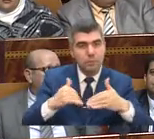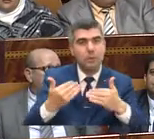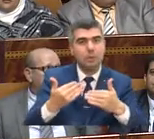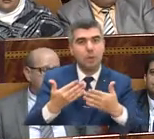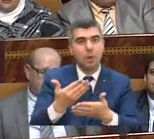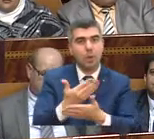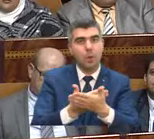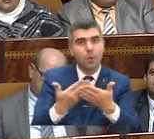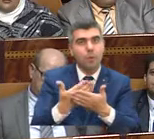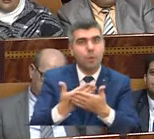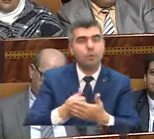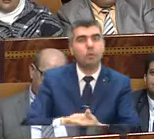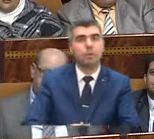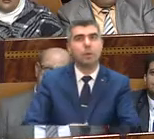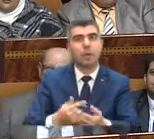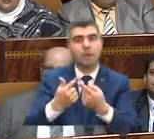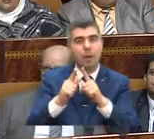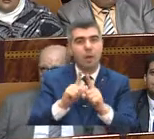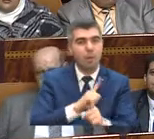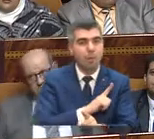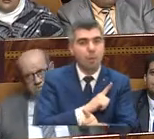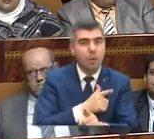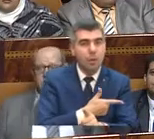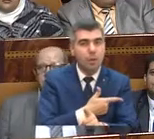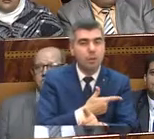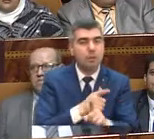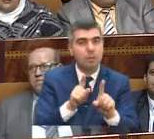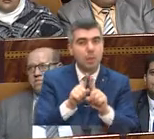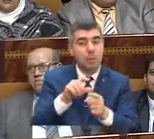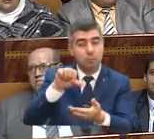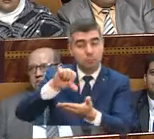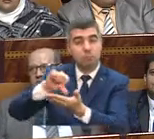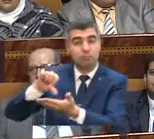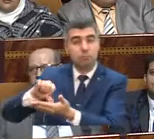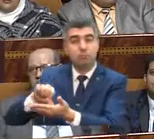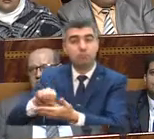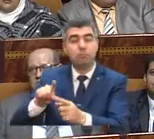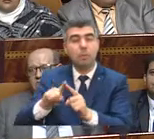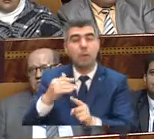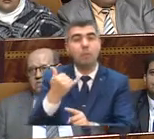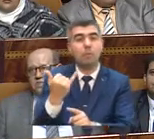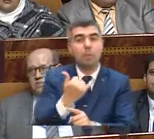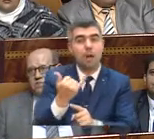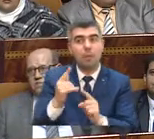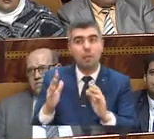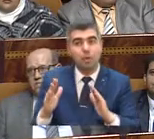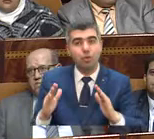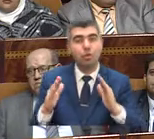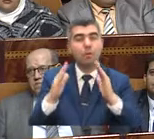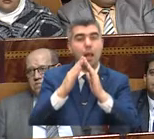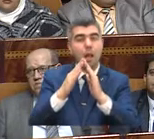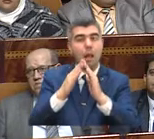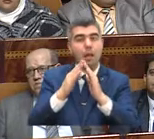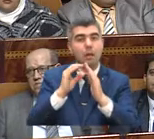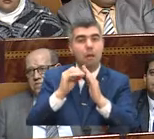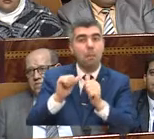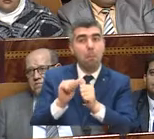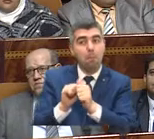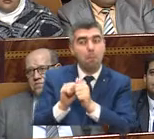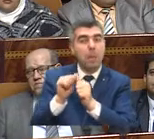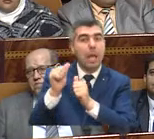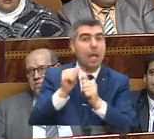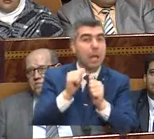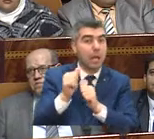وكذلك تفعيل يعني تقوية الأمن بهذه المنطقة نظرا لخصوصيتها والمرتفعات هذه الجبال، يعني خاصة الأطلس الكبير